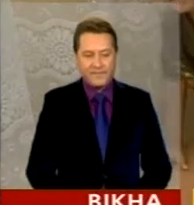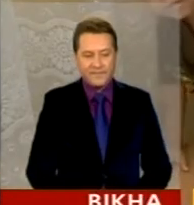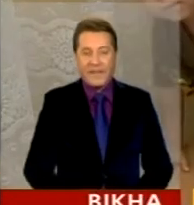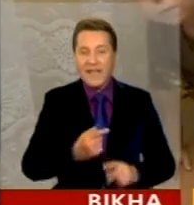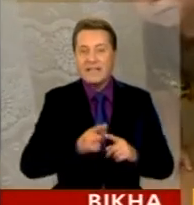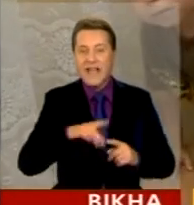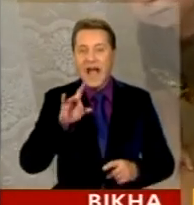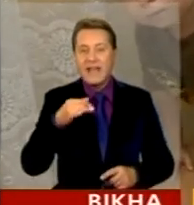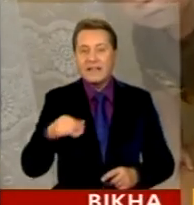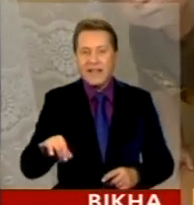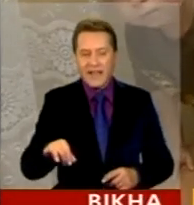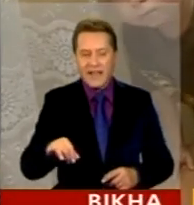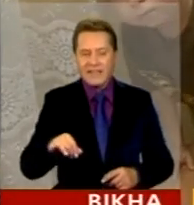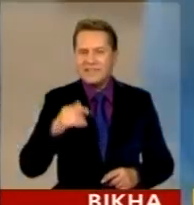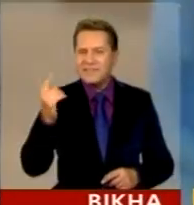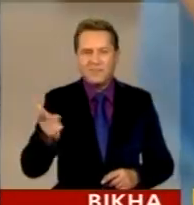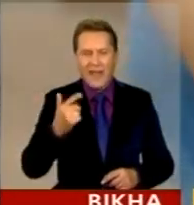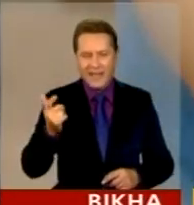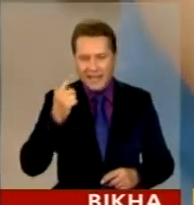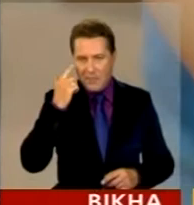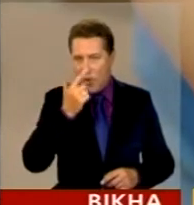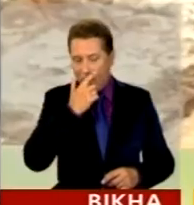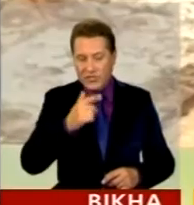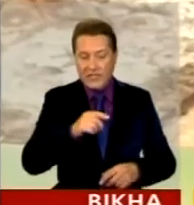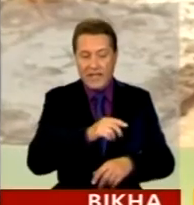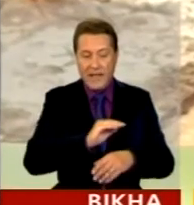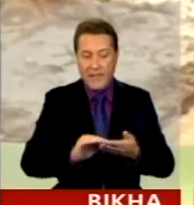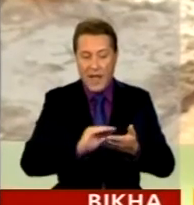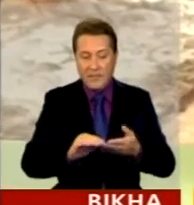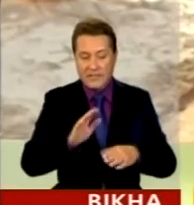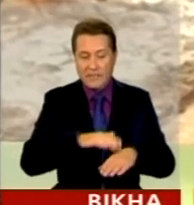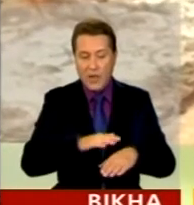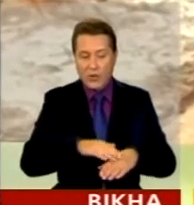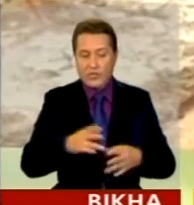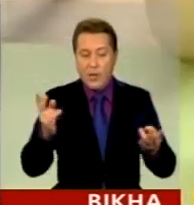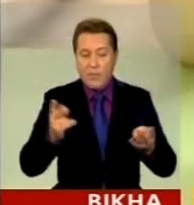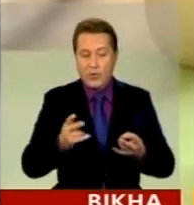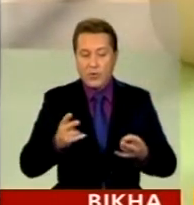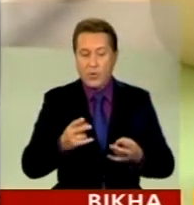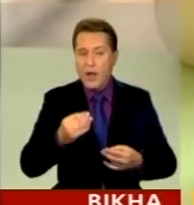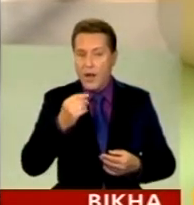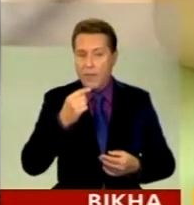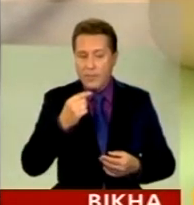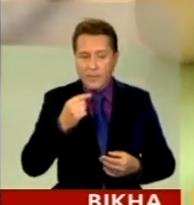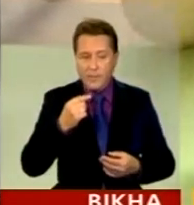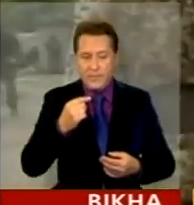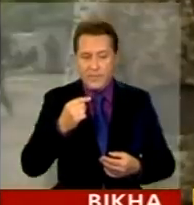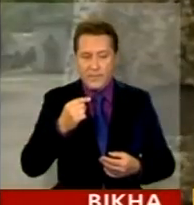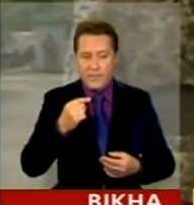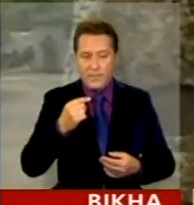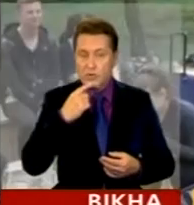Це Андрій з пронизливими блакитними очима і написом на руці. Він ще досі потребує пустушки, але пережив більше, ніж деякі